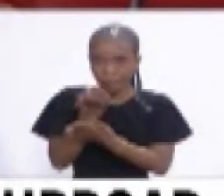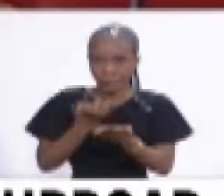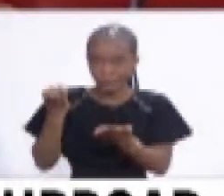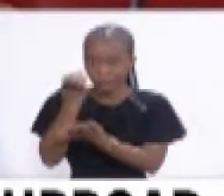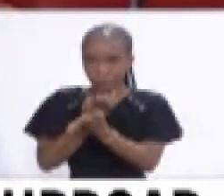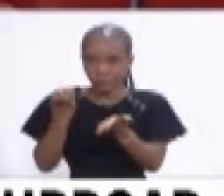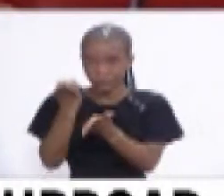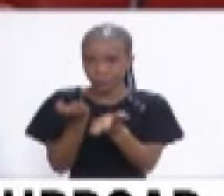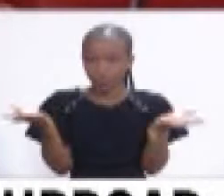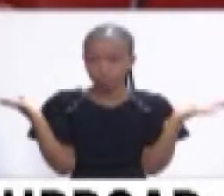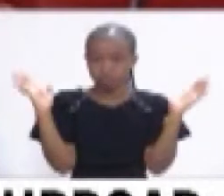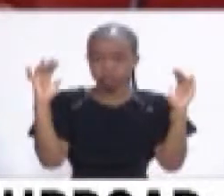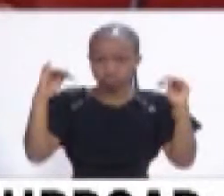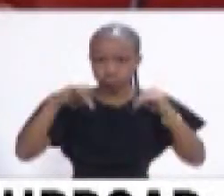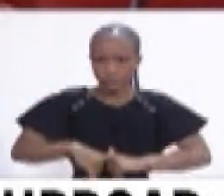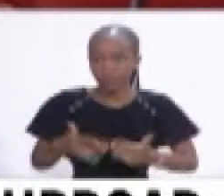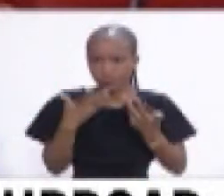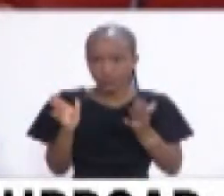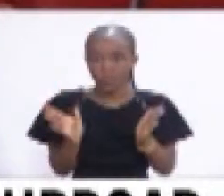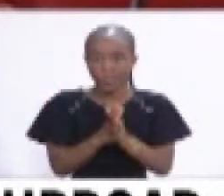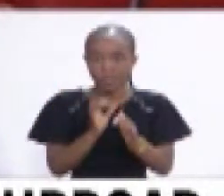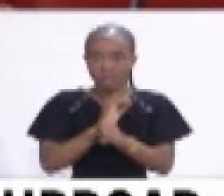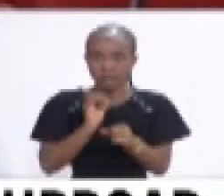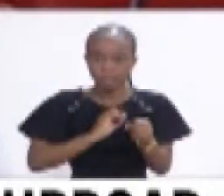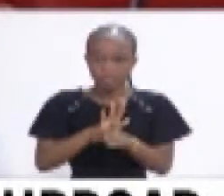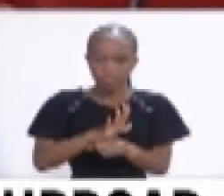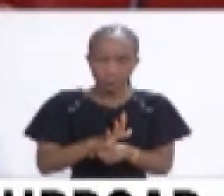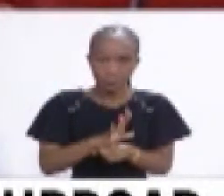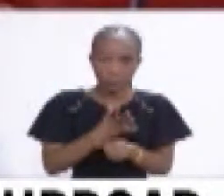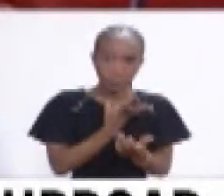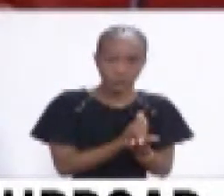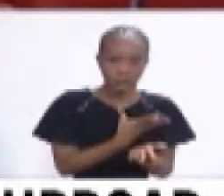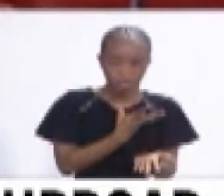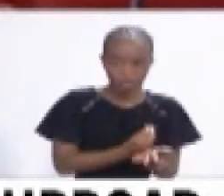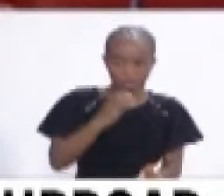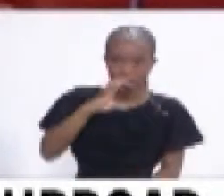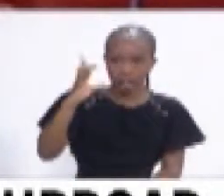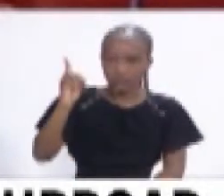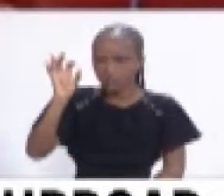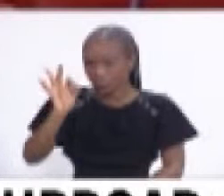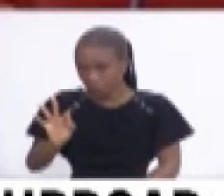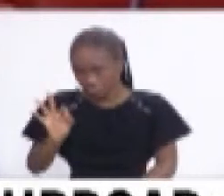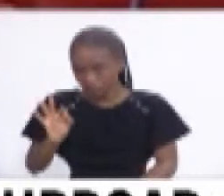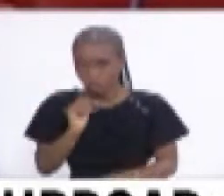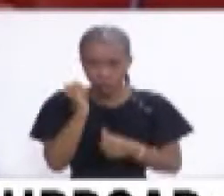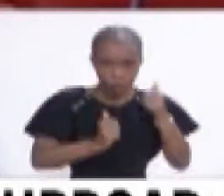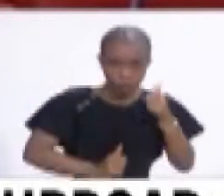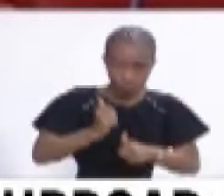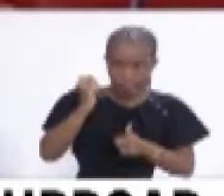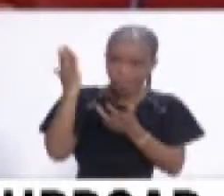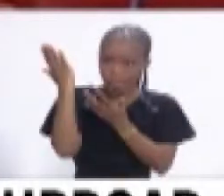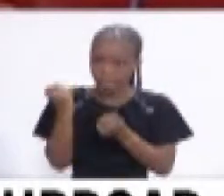umeweza kuzoroteka na mambo ya corona. Pesa za CDF, Bwana Spika, ambazo